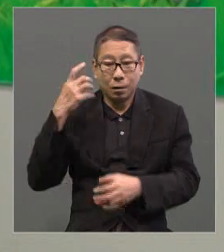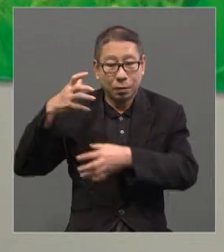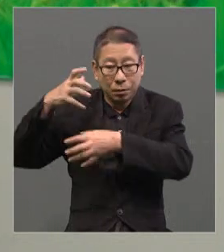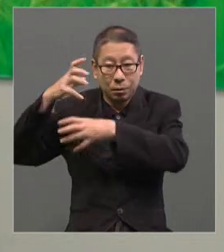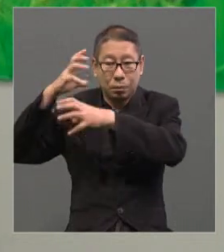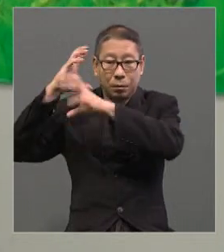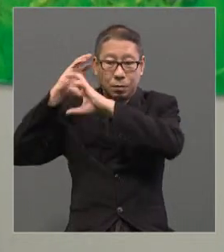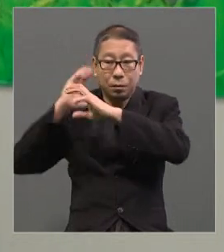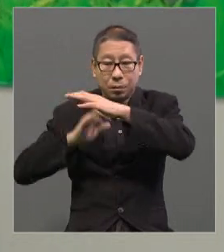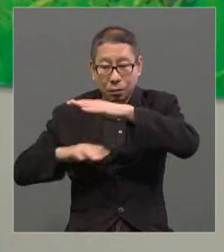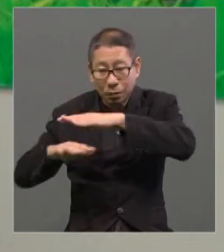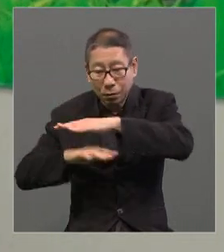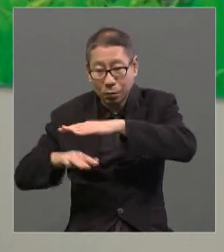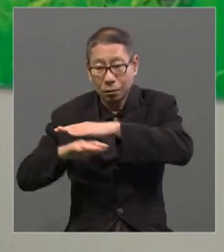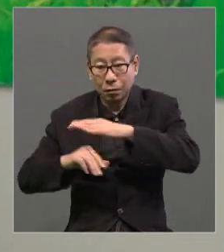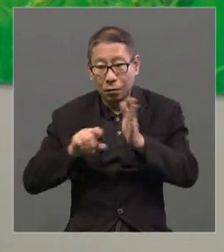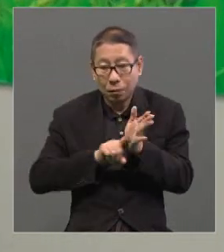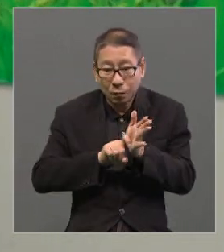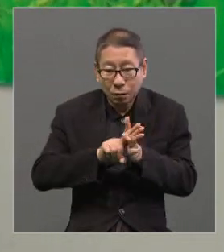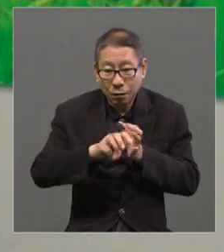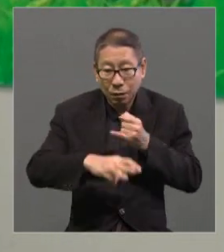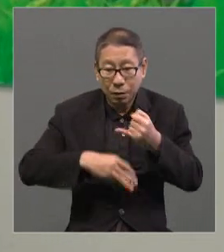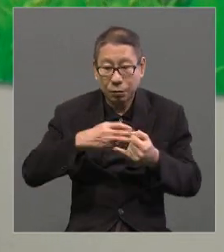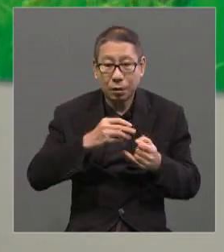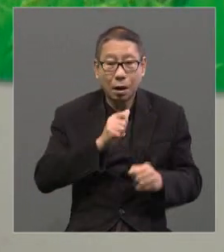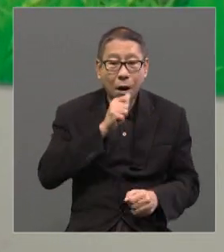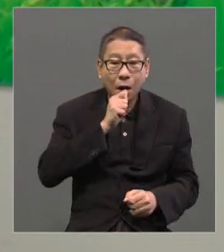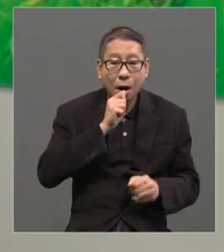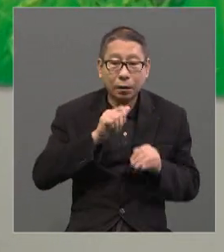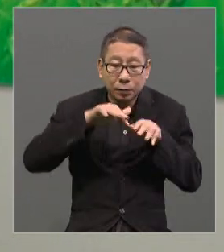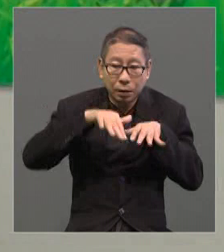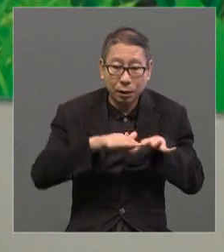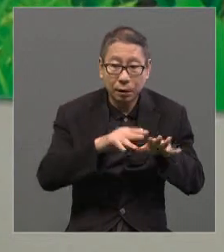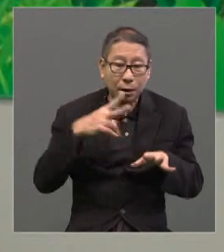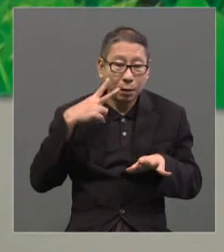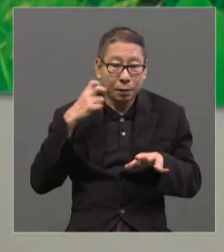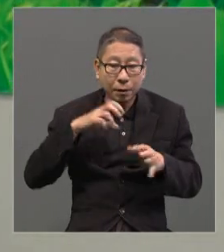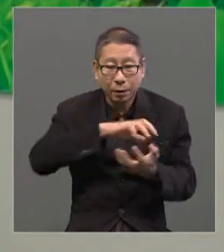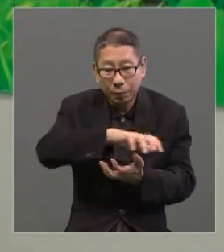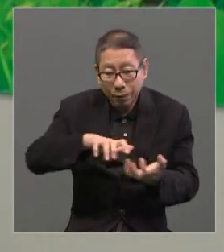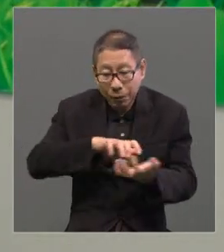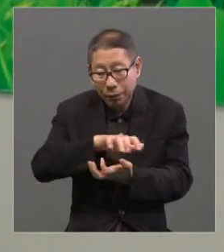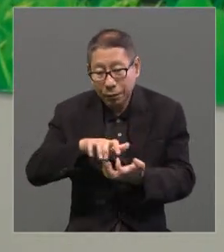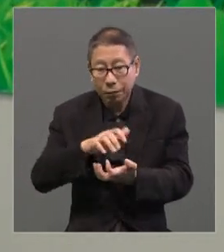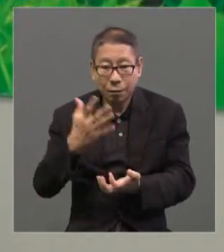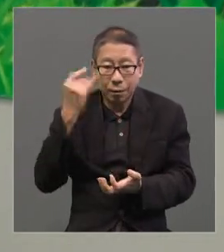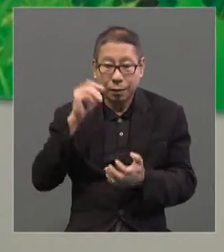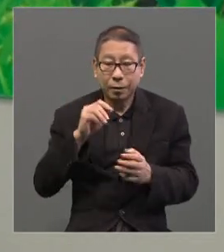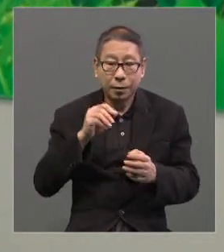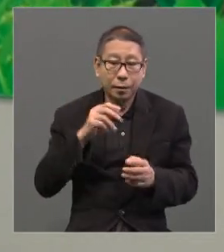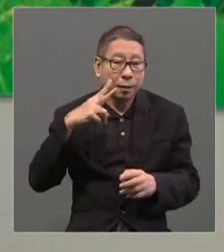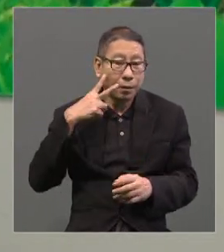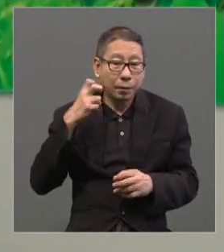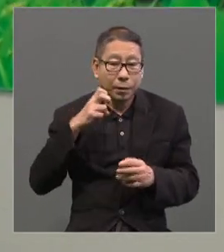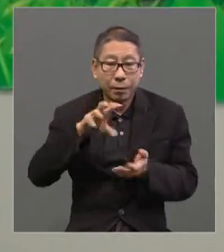นข้อมูลเนี่ยโนโรไวรัสเนี่ยอยู่ได้ทั้งอาหารทะเลแล้วก็เรื่องของน้ำแข็งเมื่อวานนี้เราได้เก็บตัวอย่างน้ำแข็งทุก